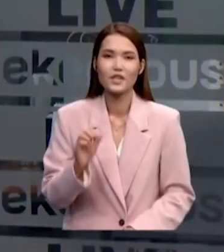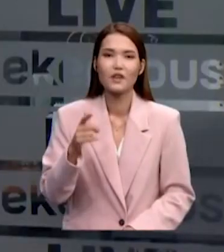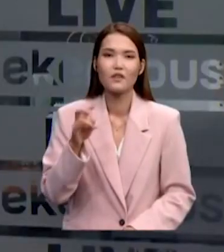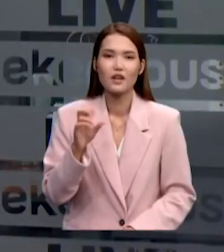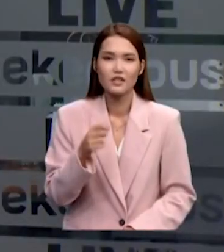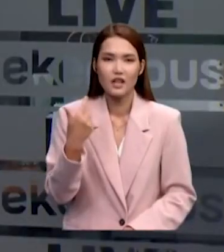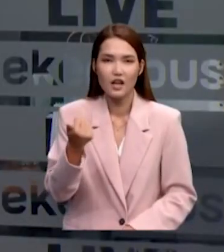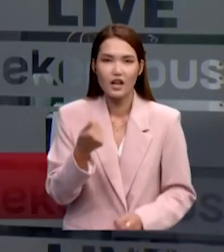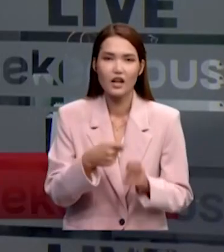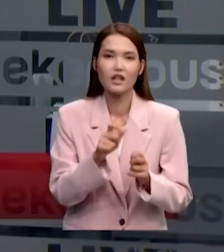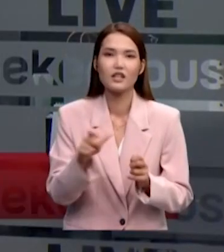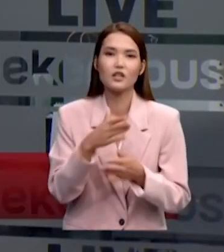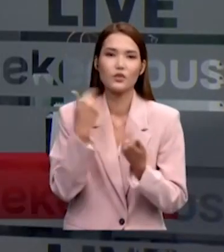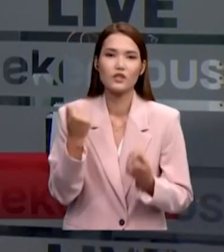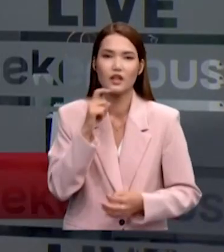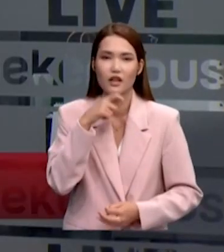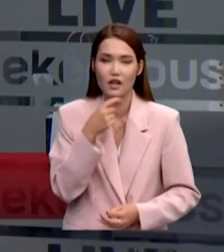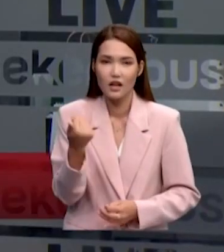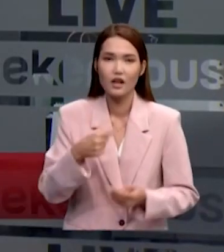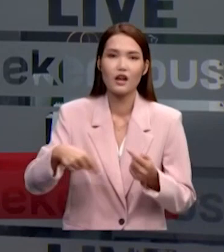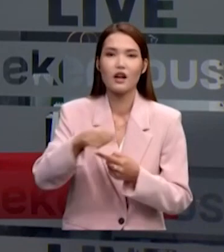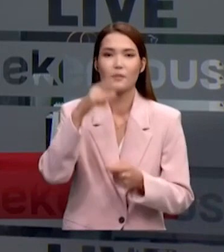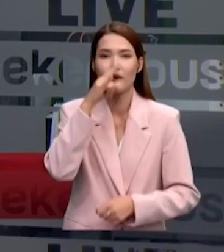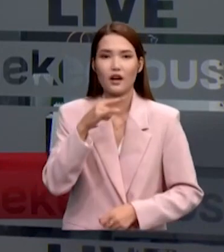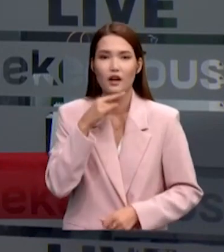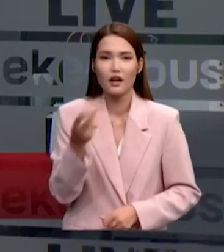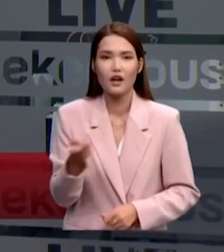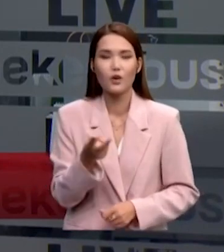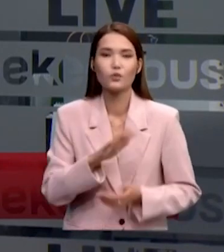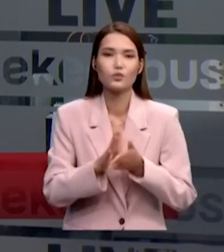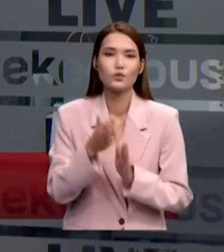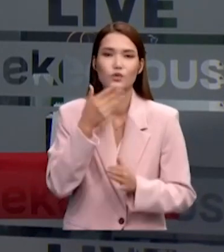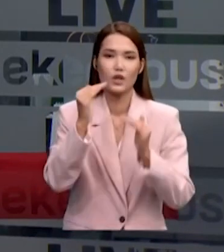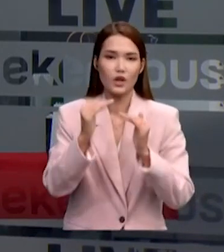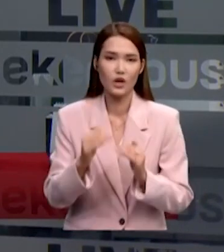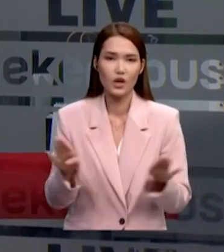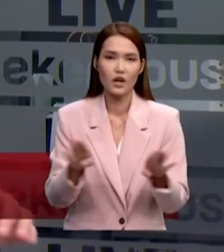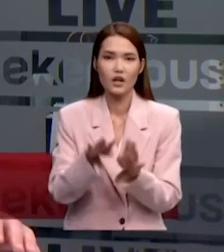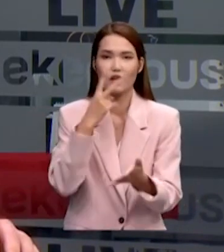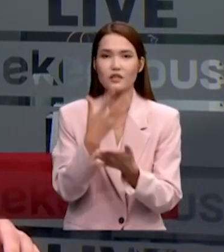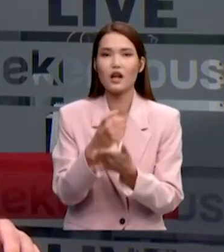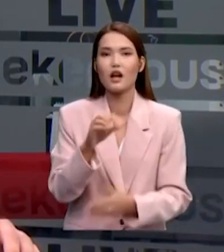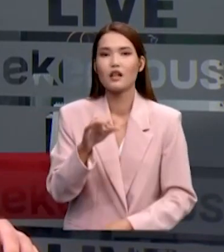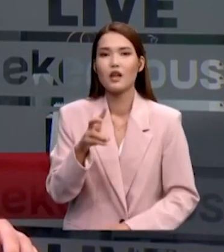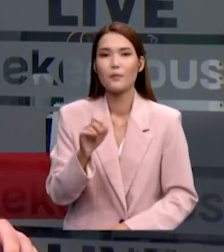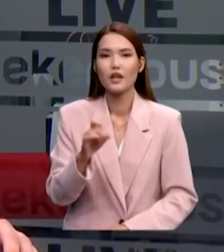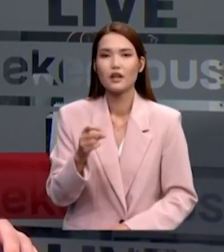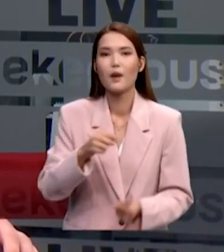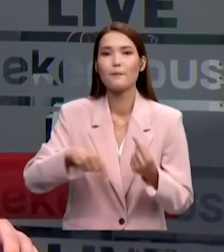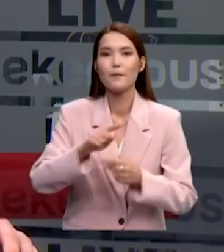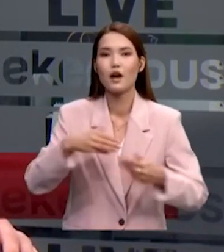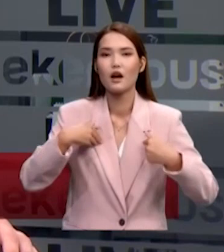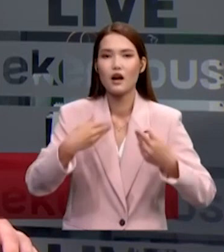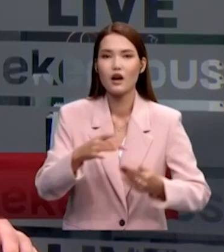Афганистан – это недоинвестированная экономика. Товарооборот Казахстана с этой страной незаслуженно низкий. Таким мнением с Атамикен Бизнес поделился финансист